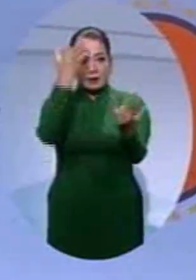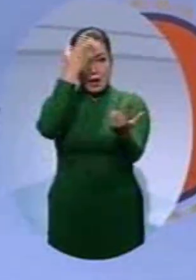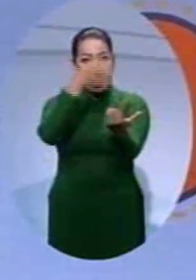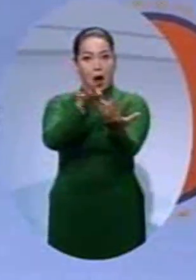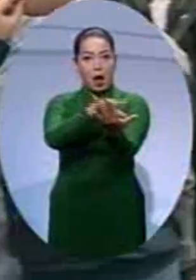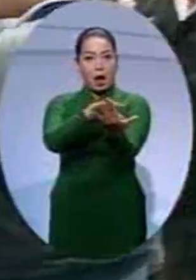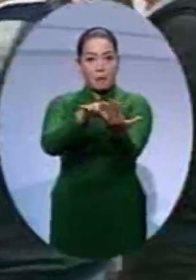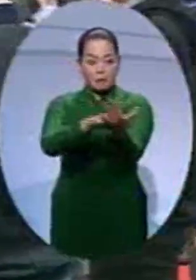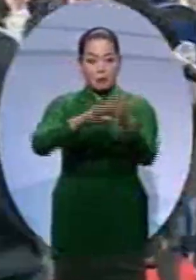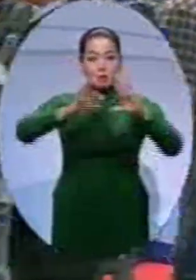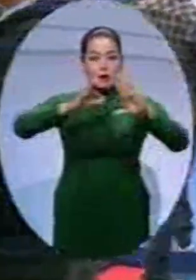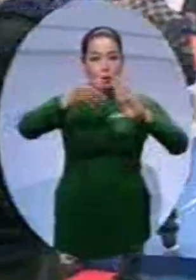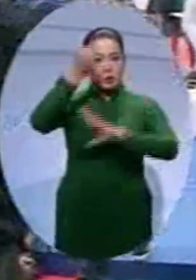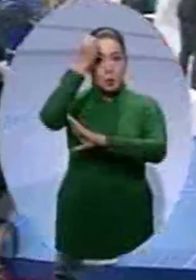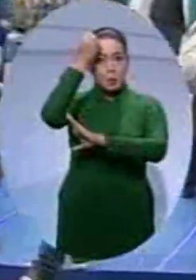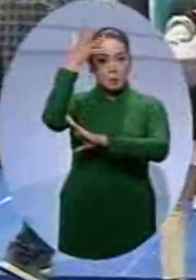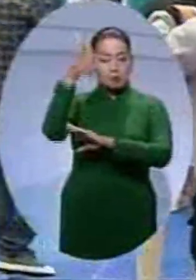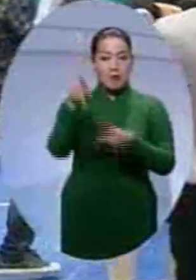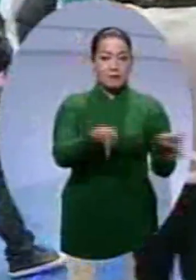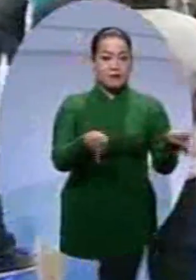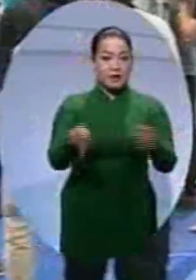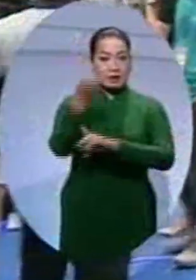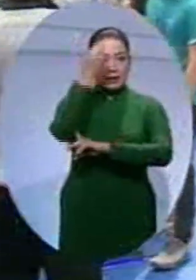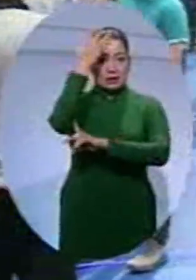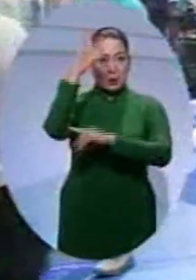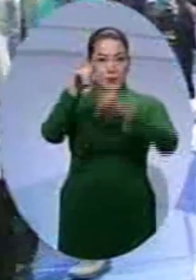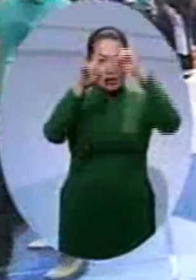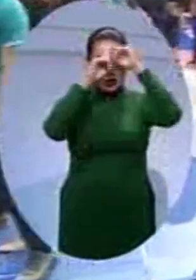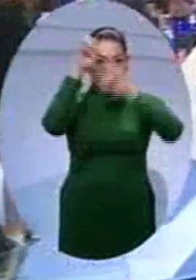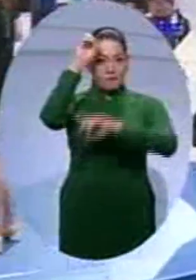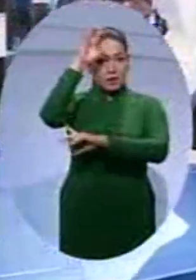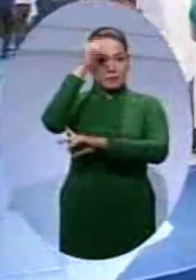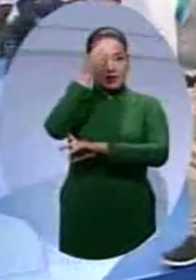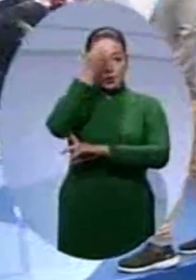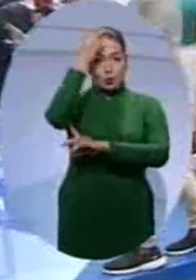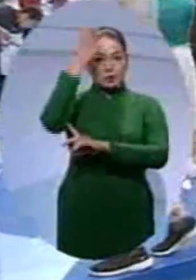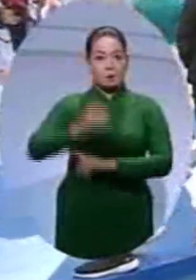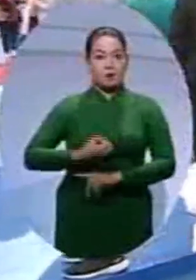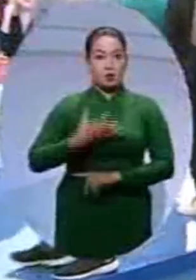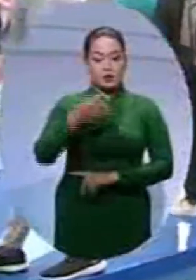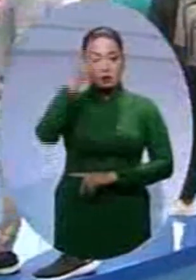máy thông minh, tài chính thông minh, y tế thông minh, giáo dục thông minh và cuộc sống thông minh.